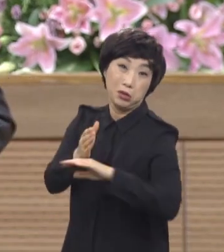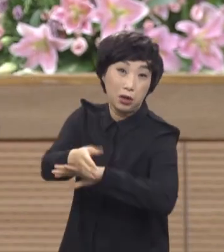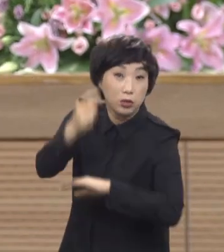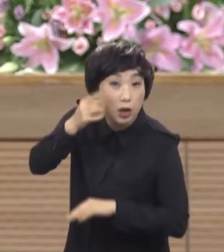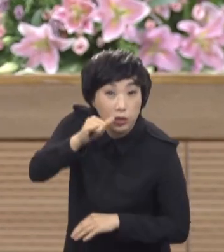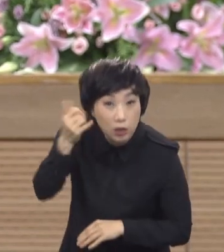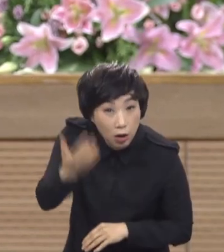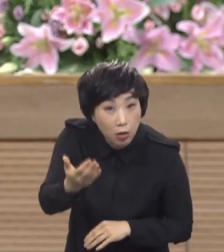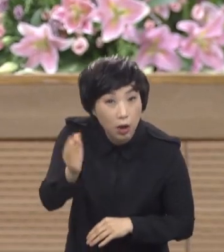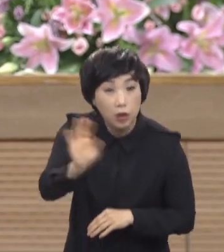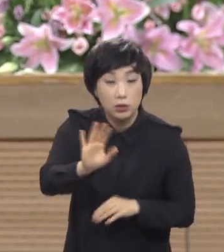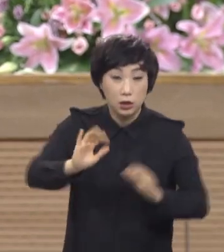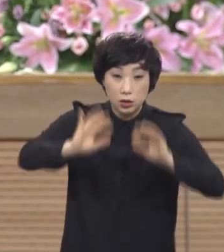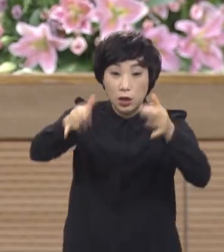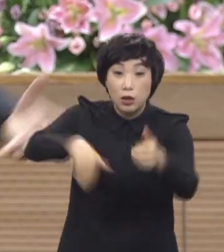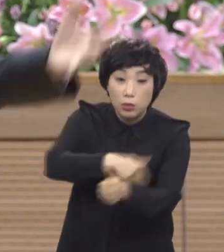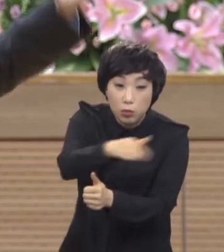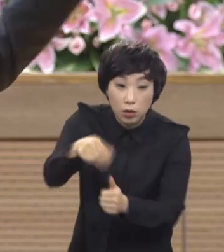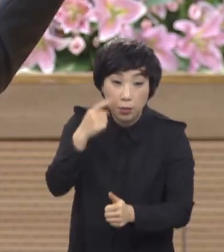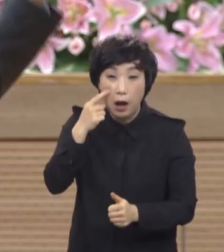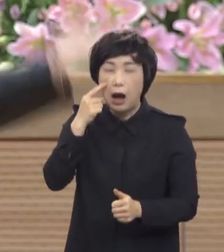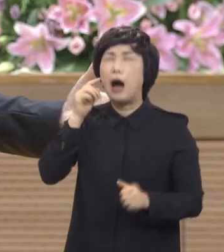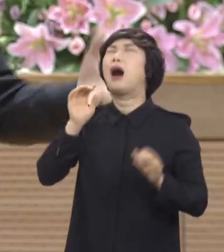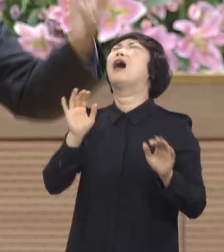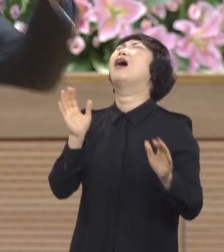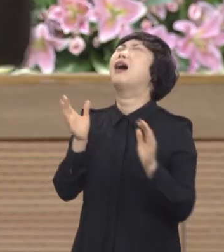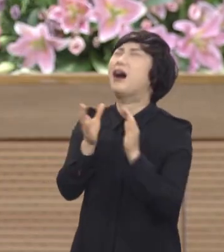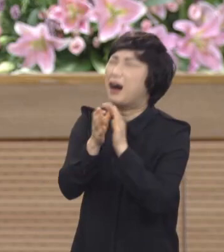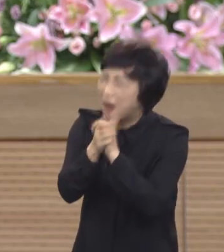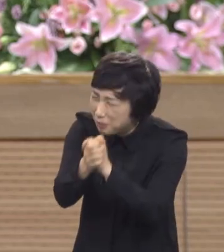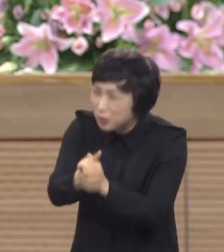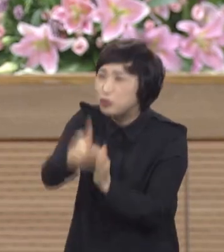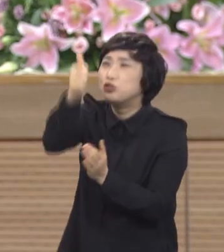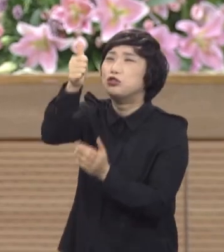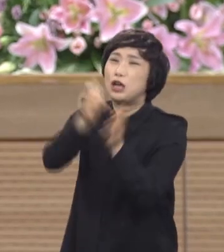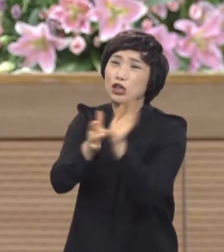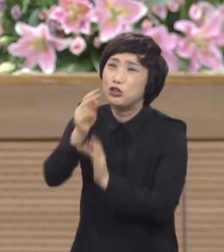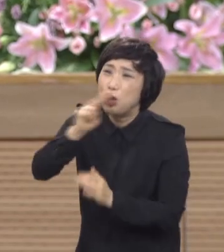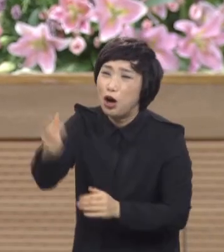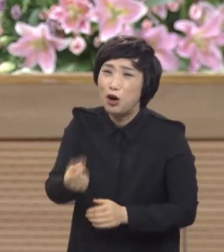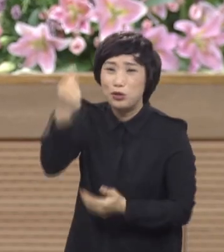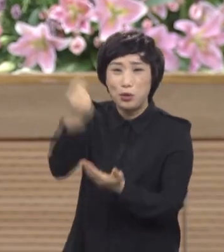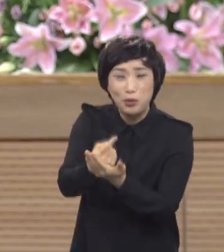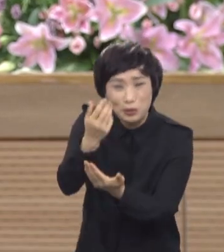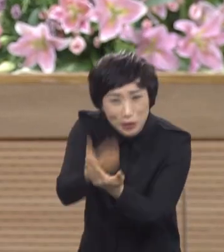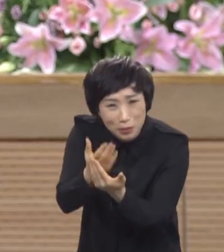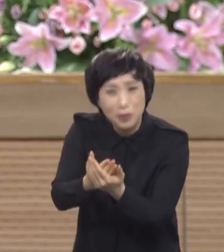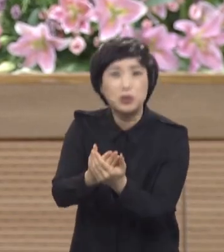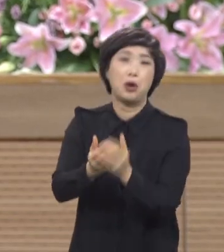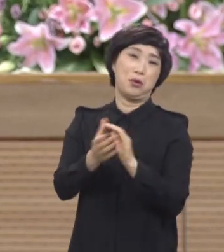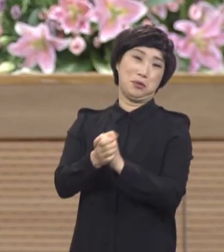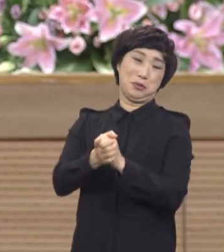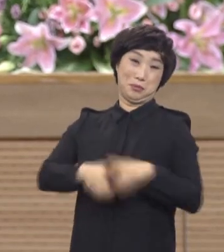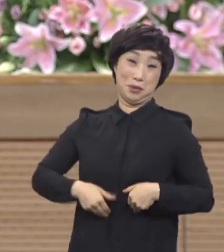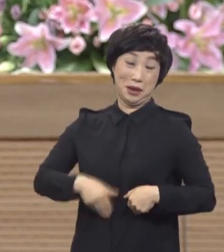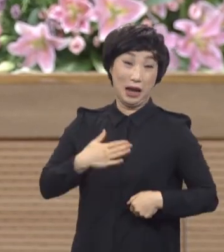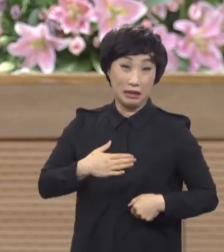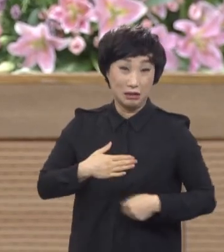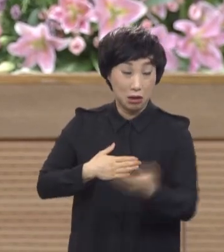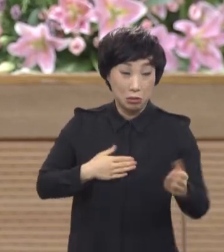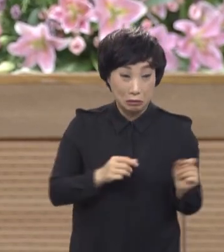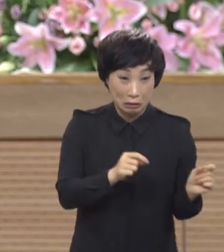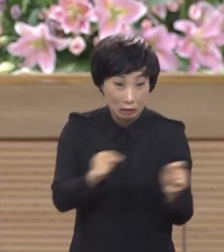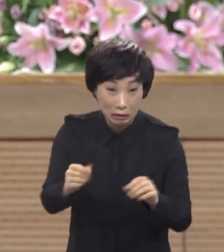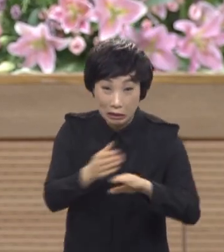세상 돌아가는 것을 바라보면서 아멘 주 예수여 어서 오시옵소서 더디다고 생각하느냐